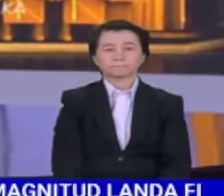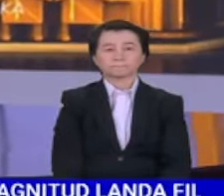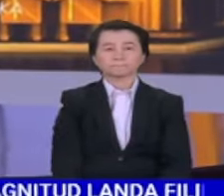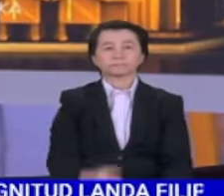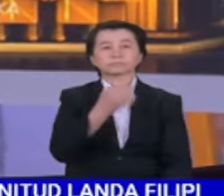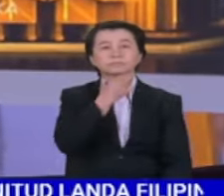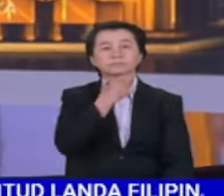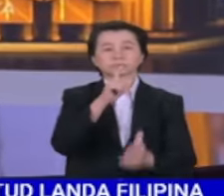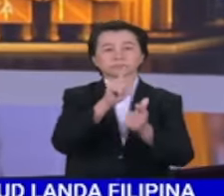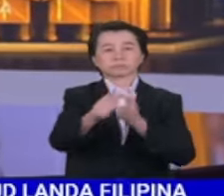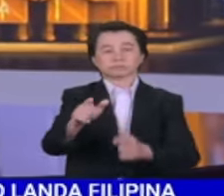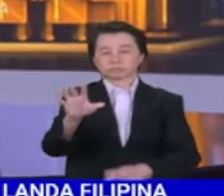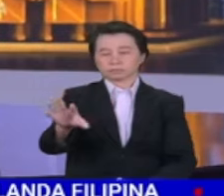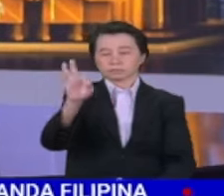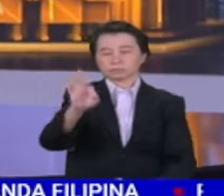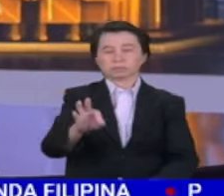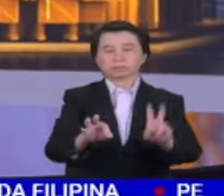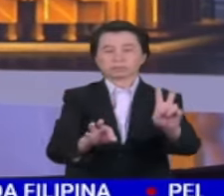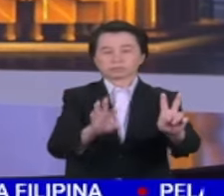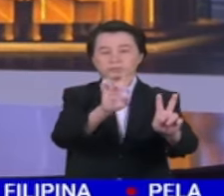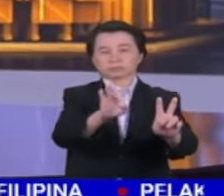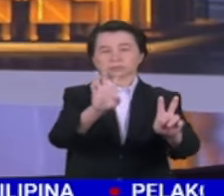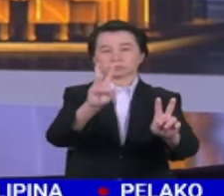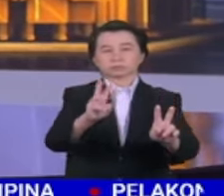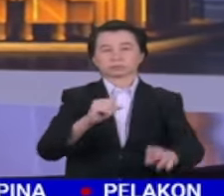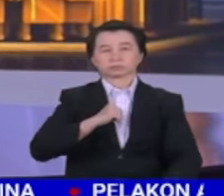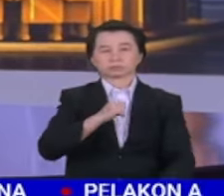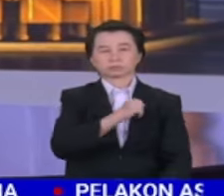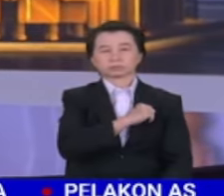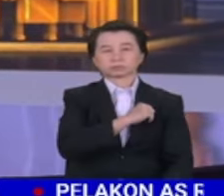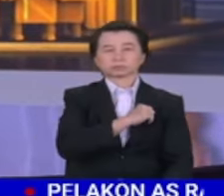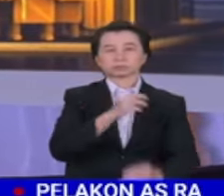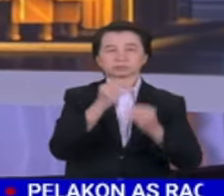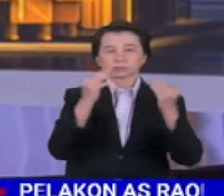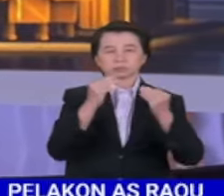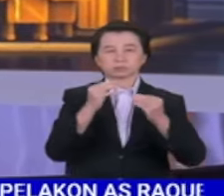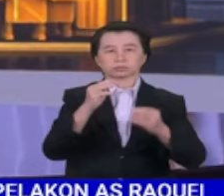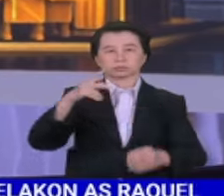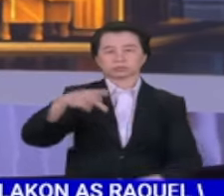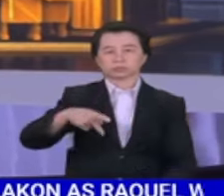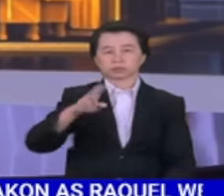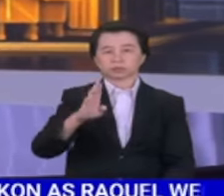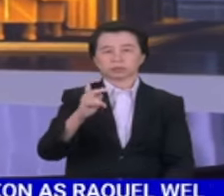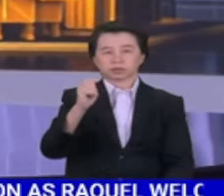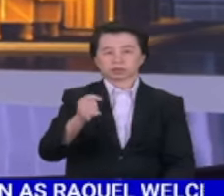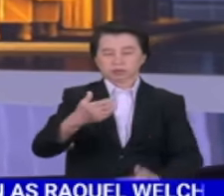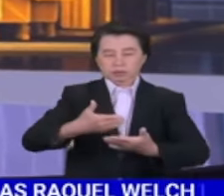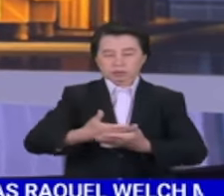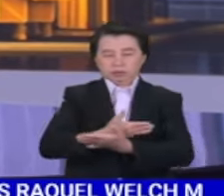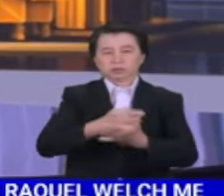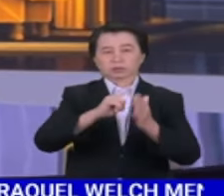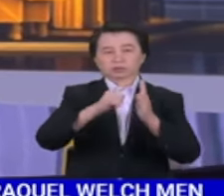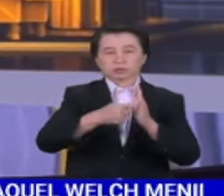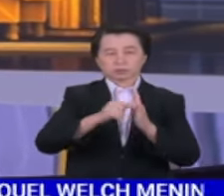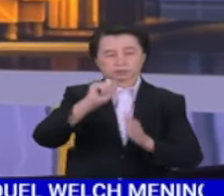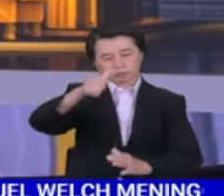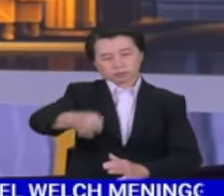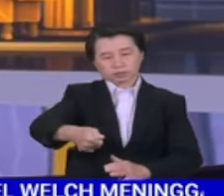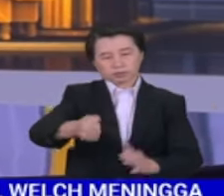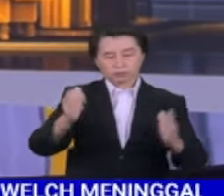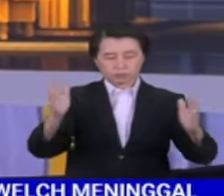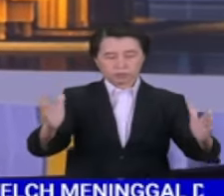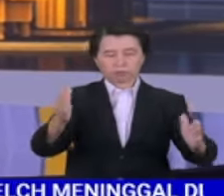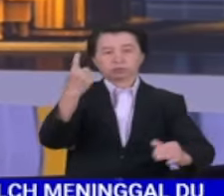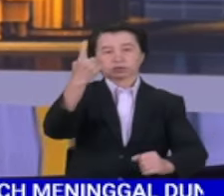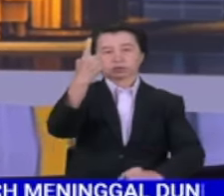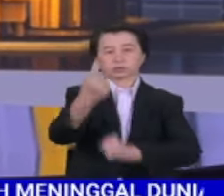perak meluluskan pelantikan 286 ahli majelis pihak berkuasa bertepatan PBT baru berkuat kuasa esok untuk